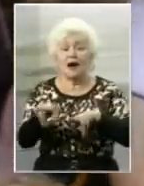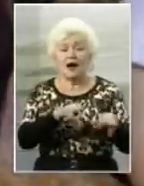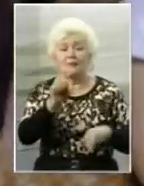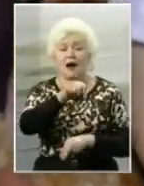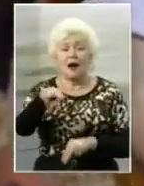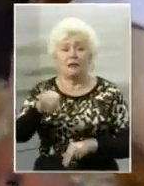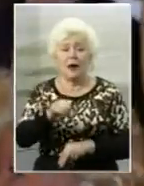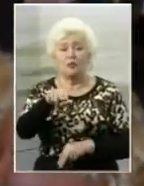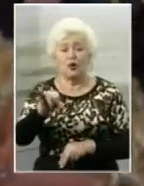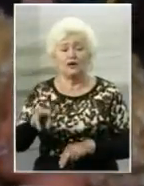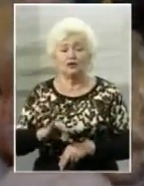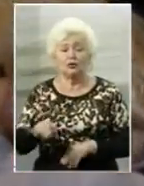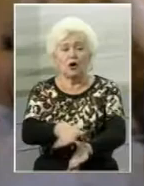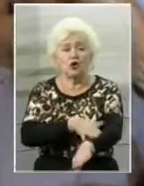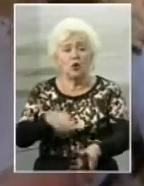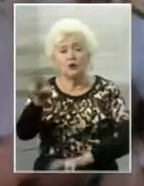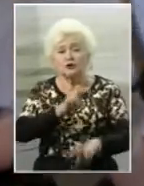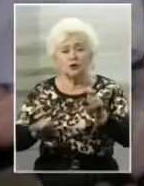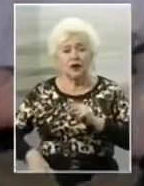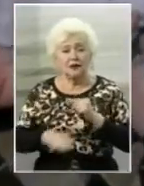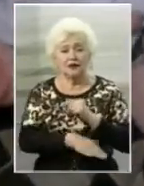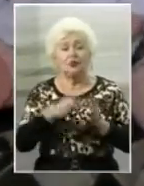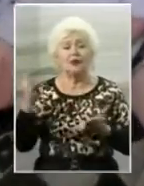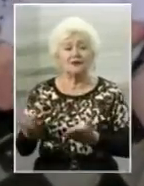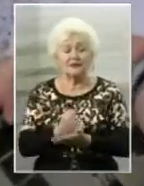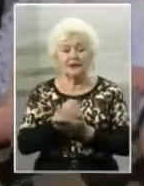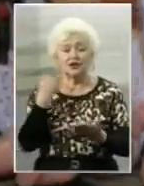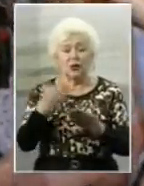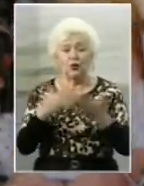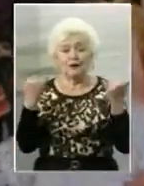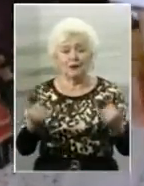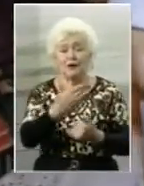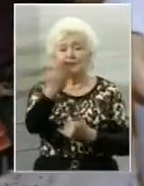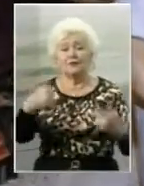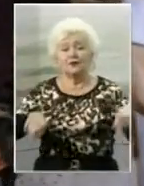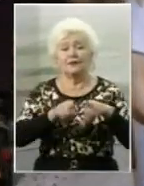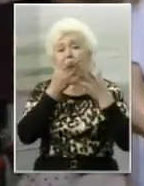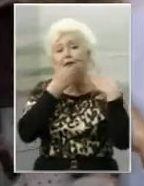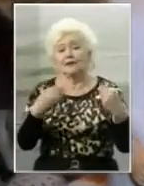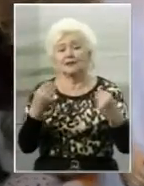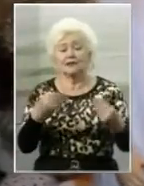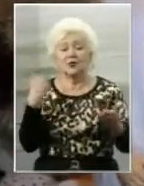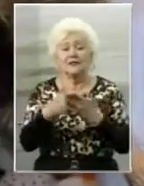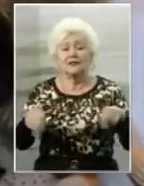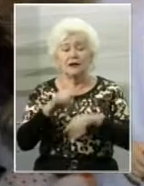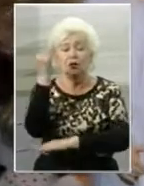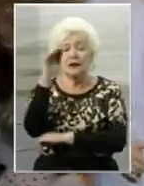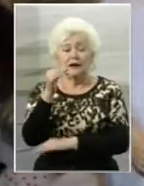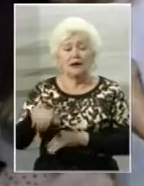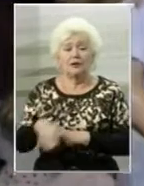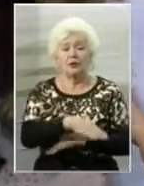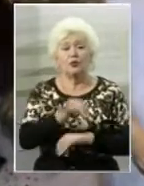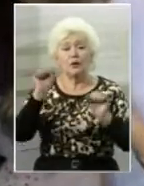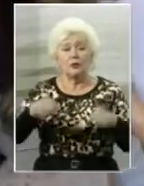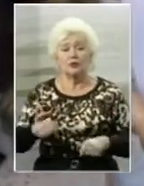Пугачової. І довго я шукала їй ноги. І я їх знайшла, і ось тепер вона така красуня. Від такої ляльки ноги, можна сказати,